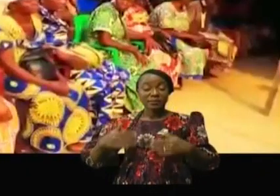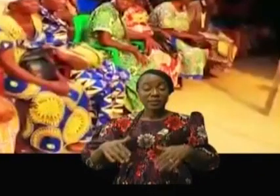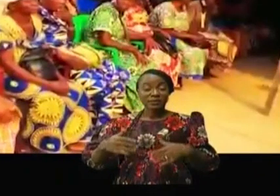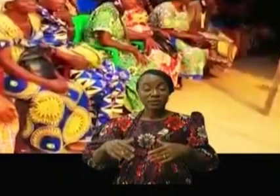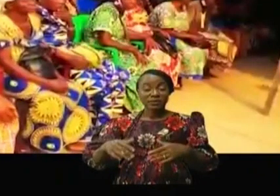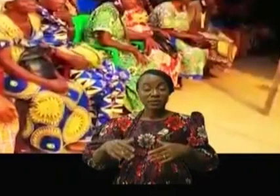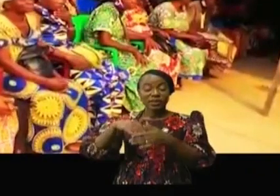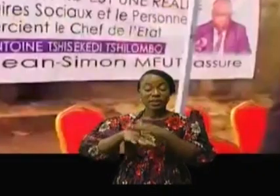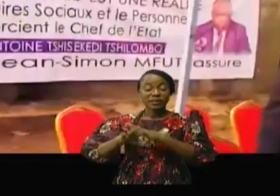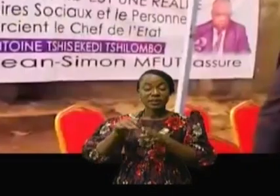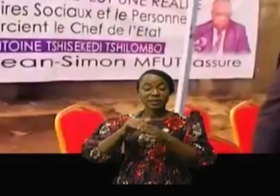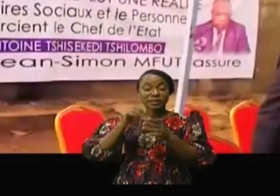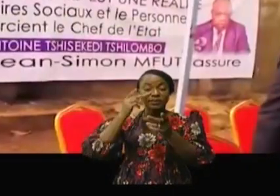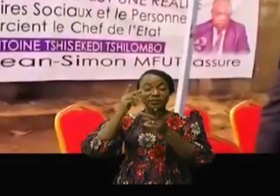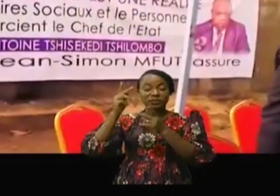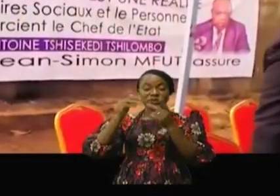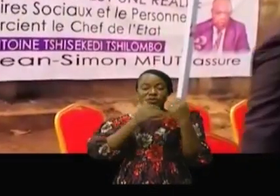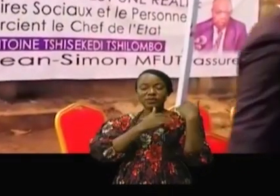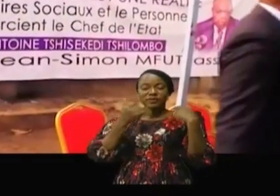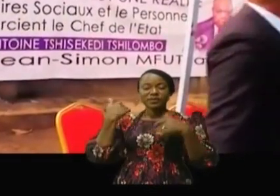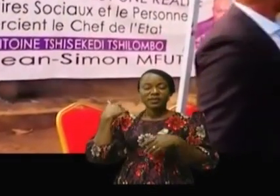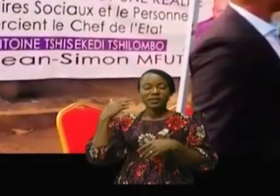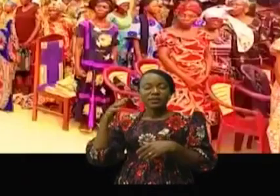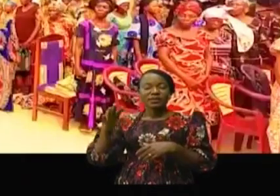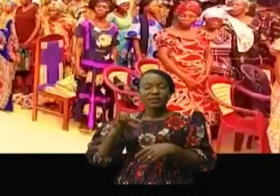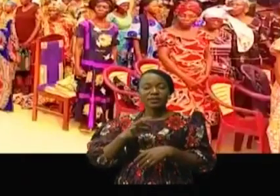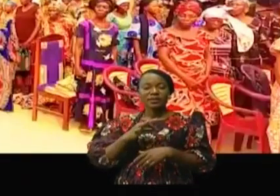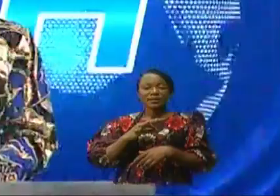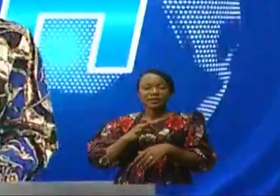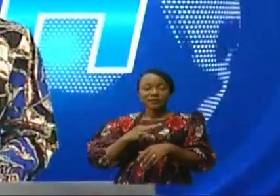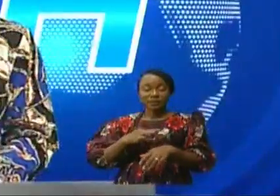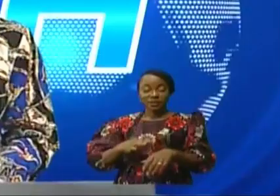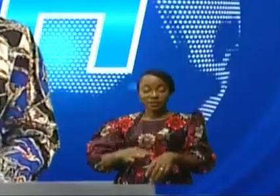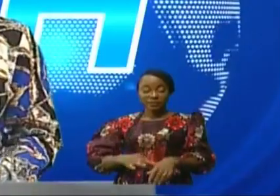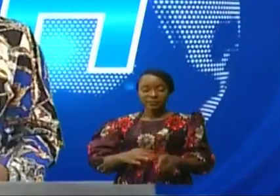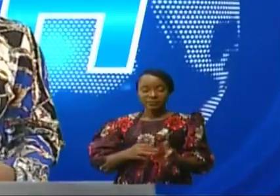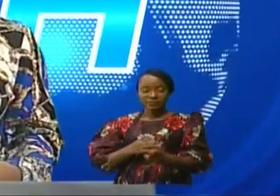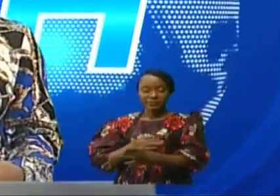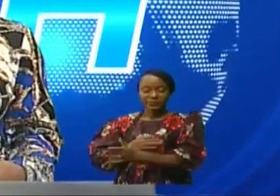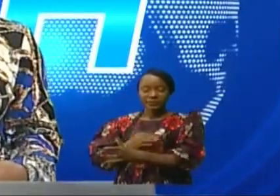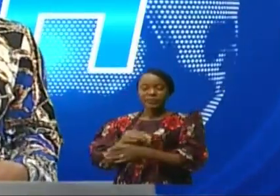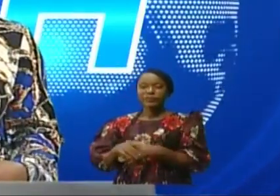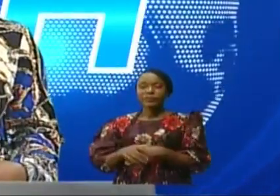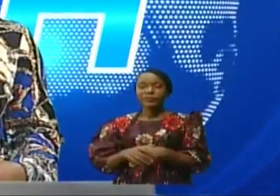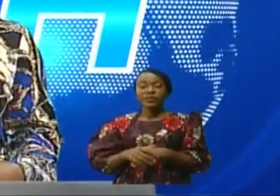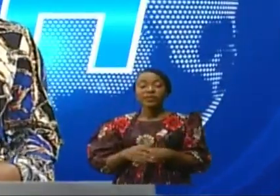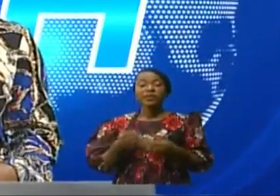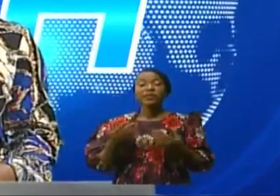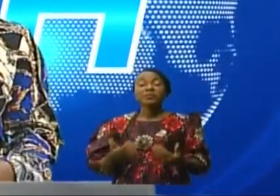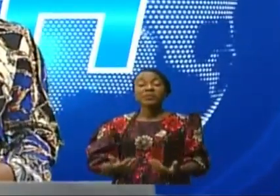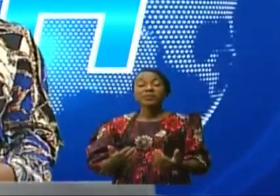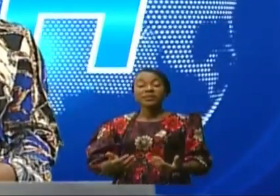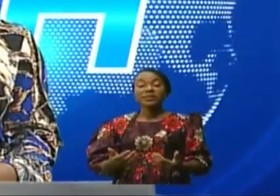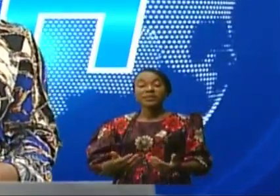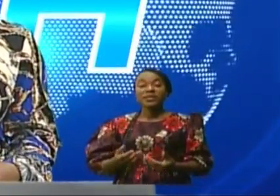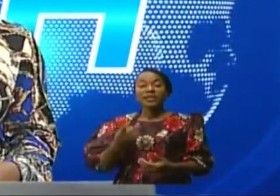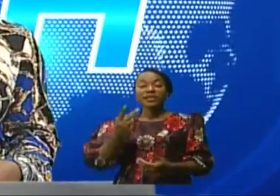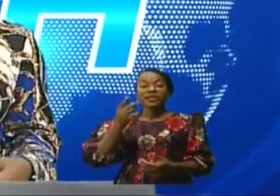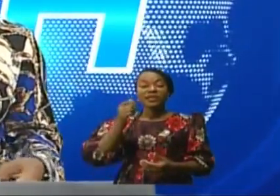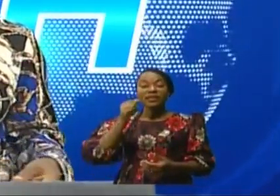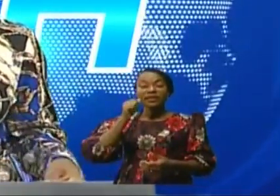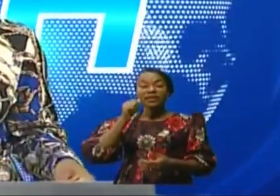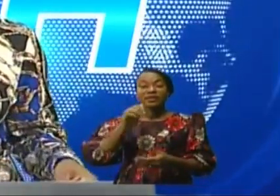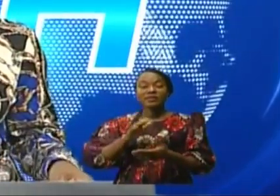dans la vision du chef de l'État, Félix-Antoine Tshisekedi Tshilombo. Dans l'actualité toujours, deux femmes viennent